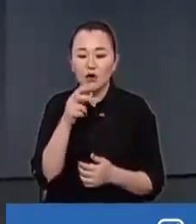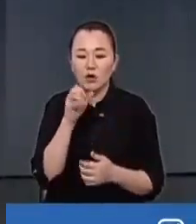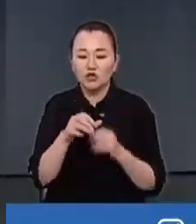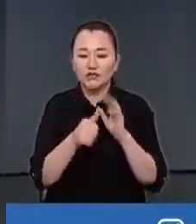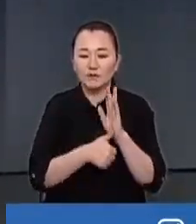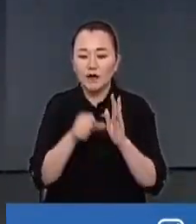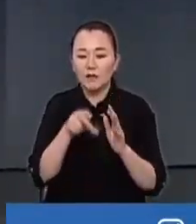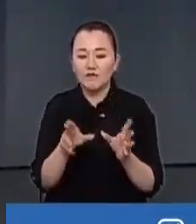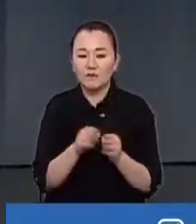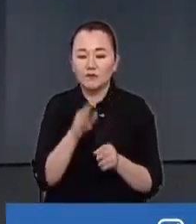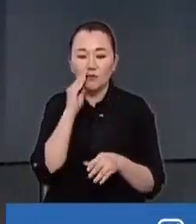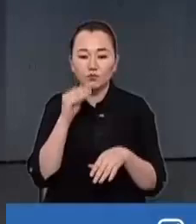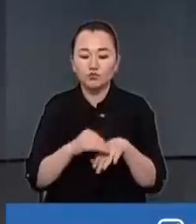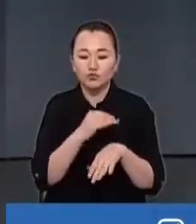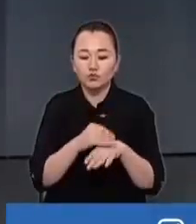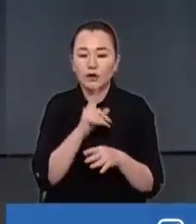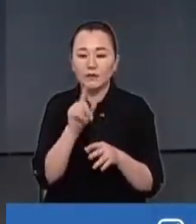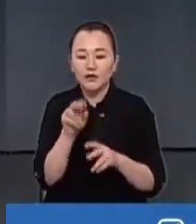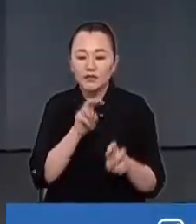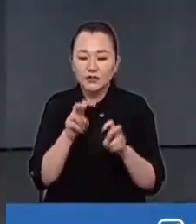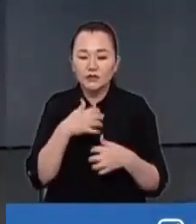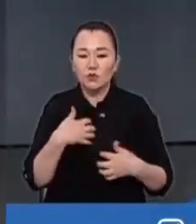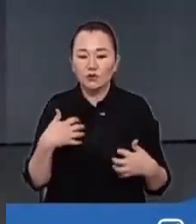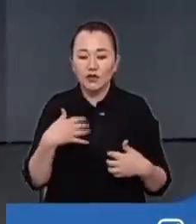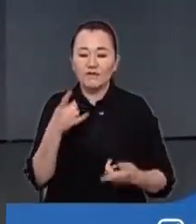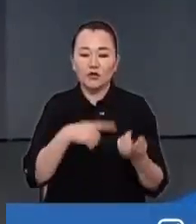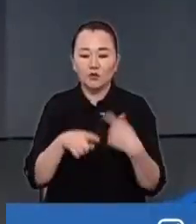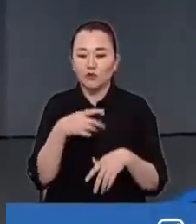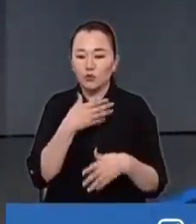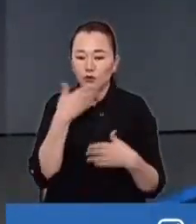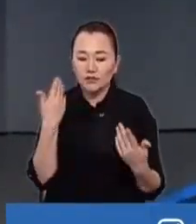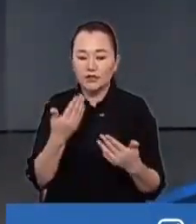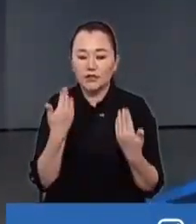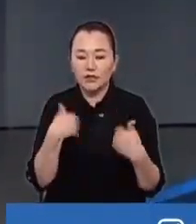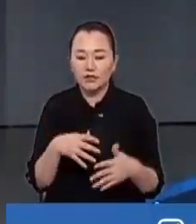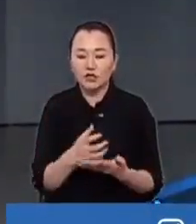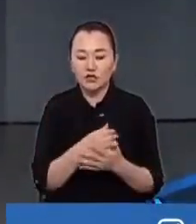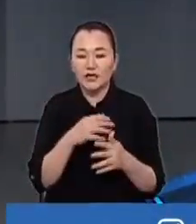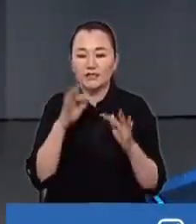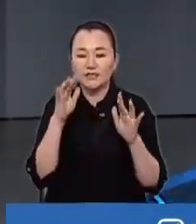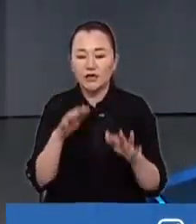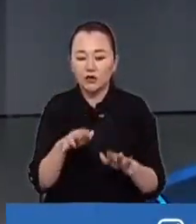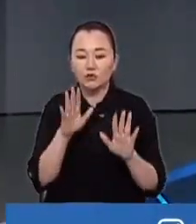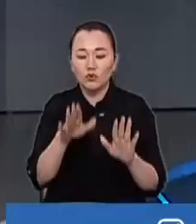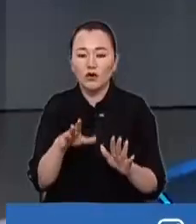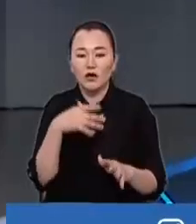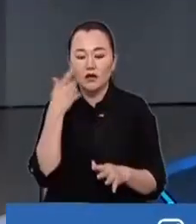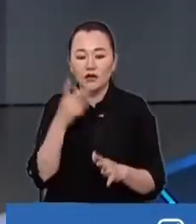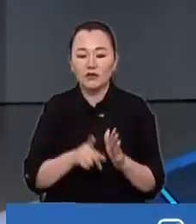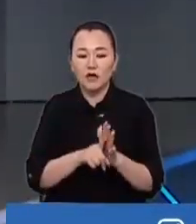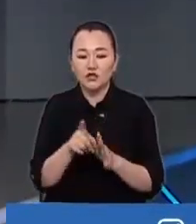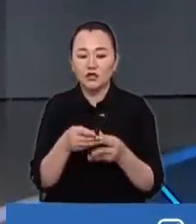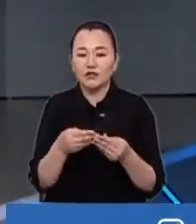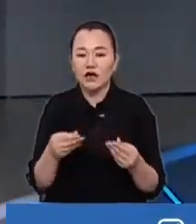апреля вместе с мужем отправилась на поиски скота и не вернулась её тело нашли в снегу только когда он начал